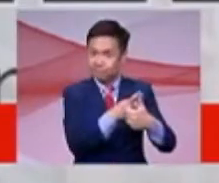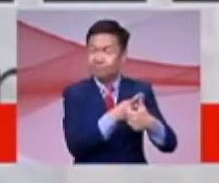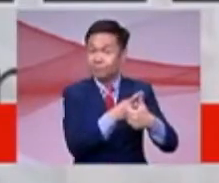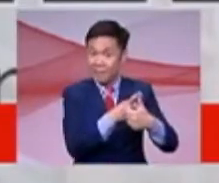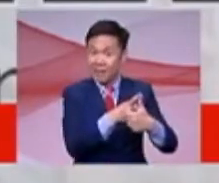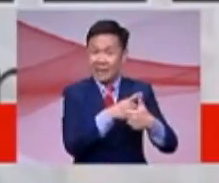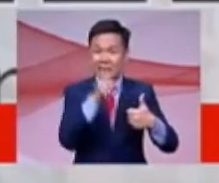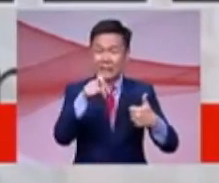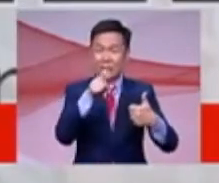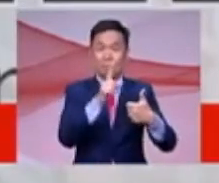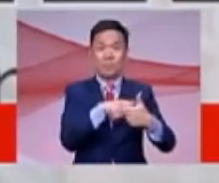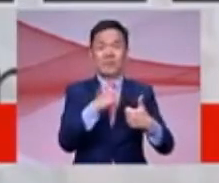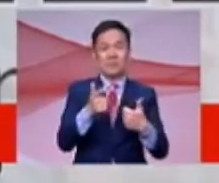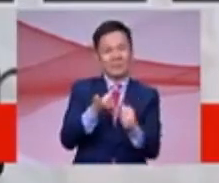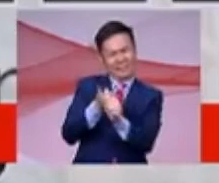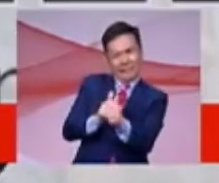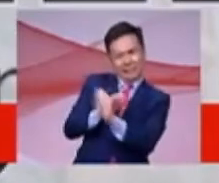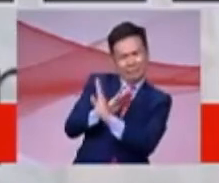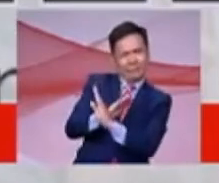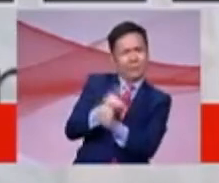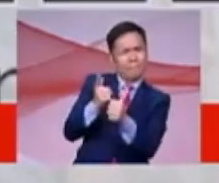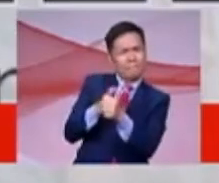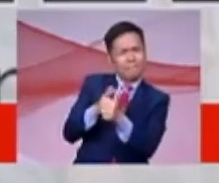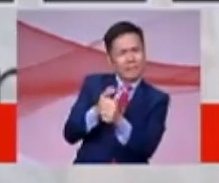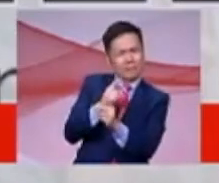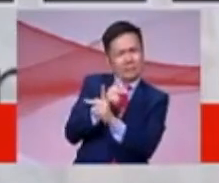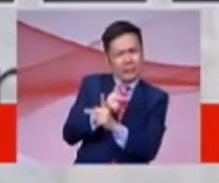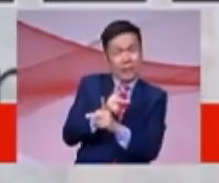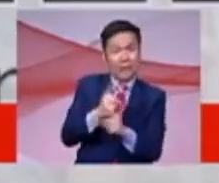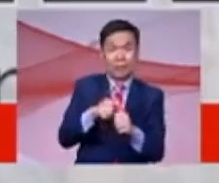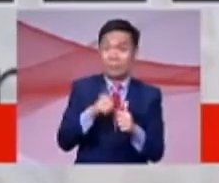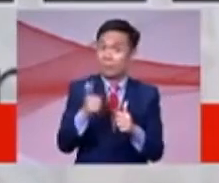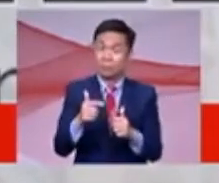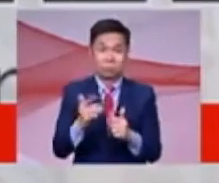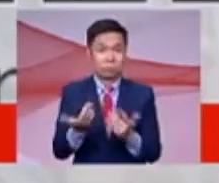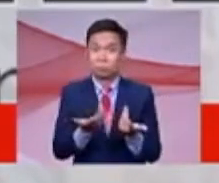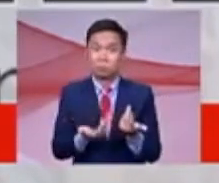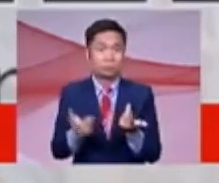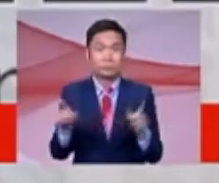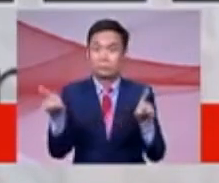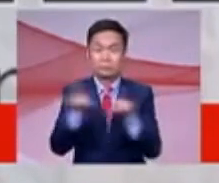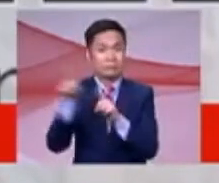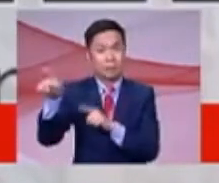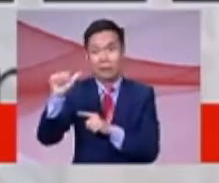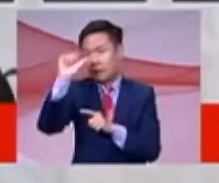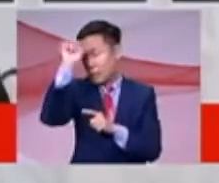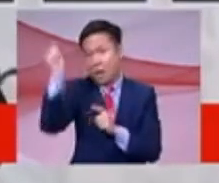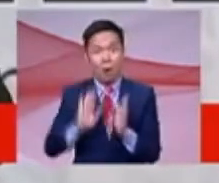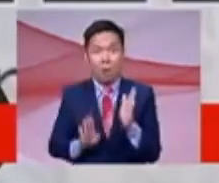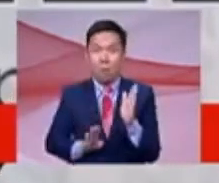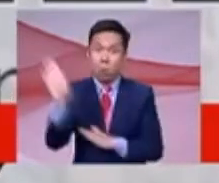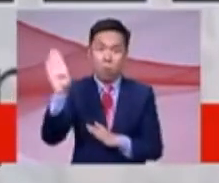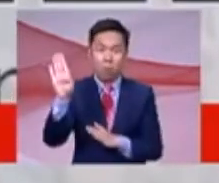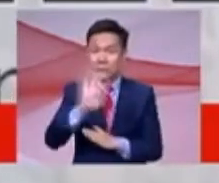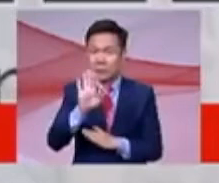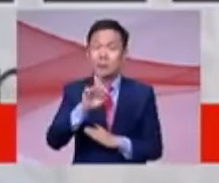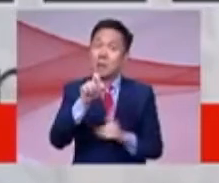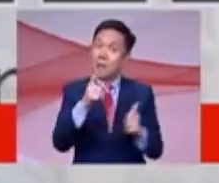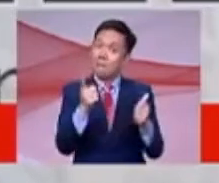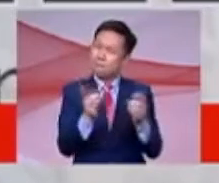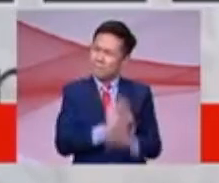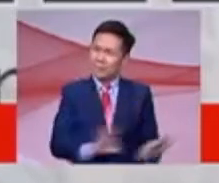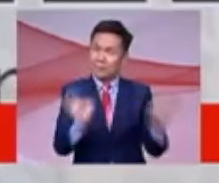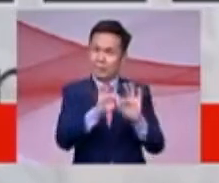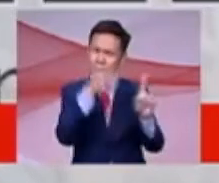tindakan preemptif sebelum kita dapat tsunami COVID-19 di negara kita. Kita kena patuh kepada SOP